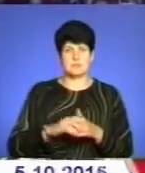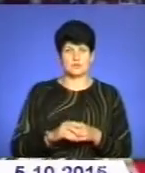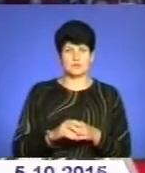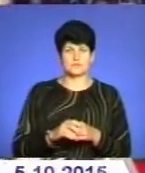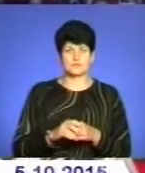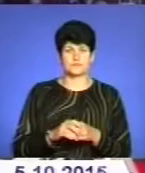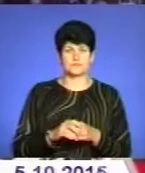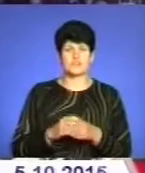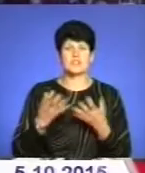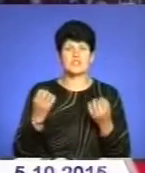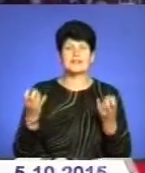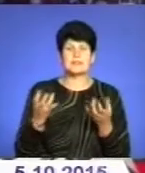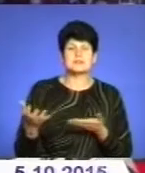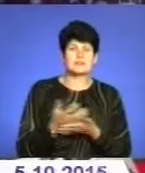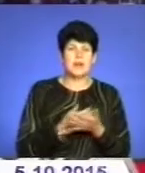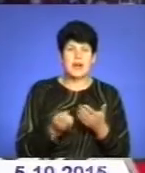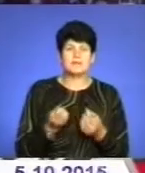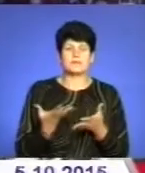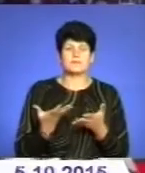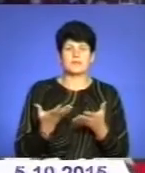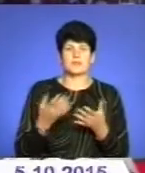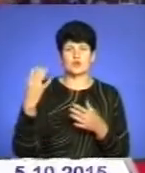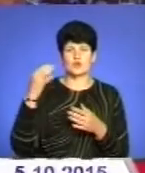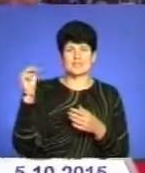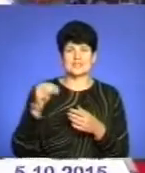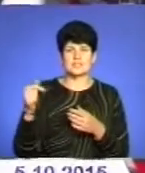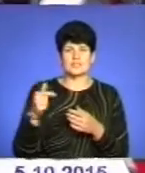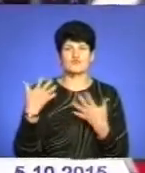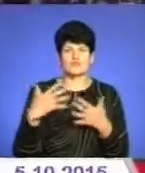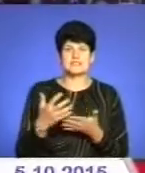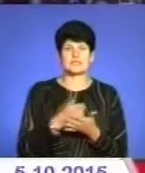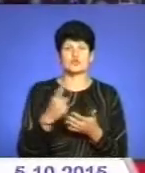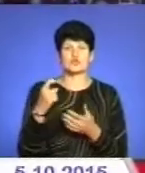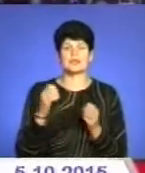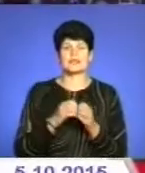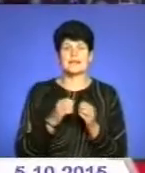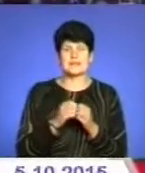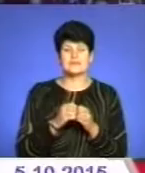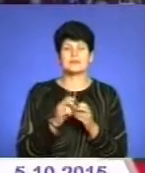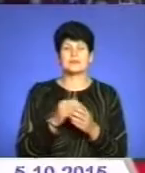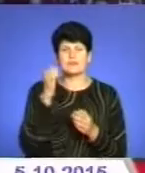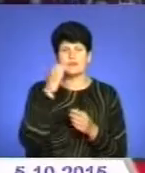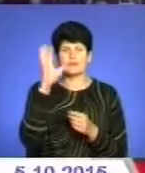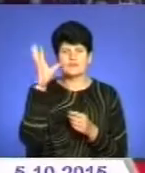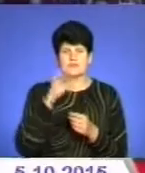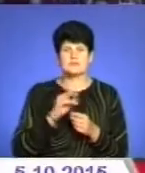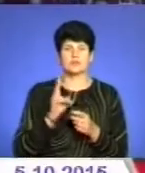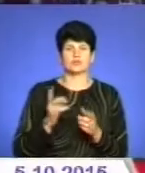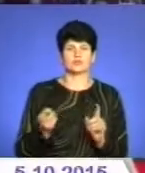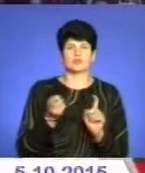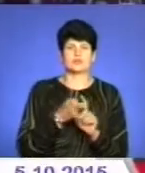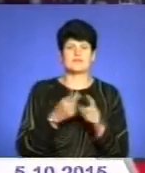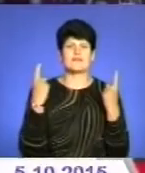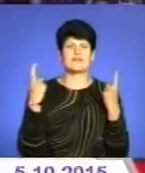Ще треба зібрати приблизно 40 тисяч гривень, вже зібрано 110. Дуже дякую всім людям, які долучилися. Це вже дуже велика і